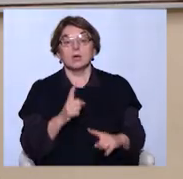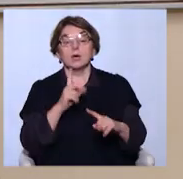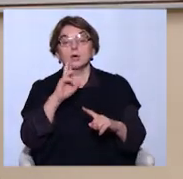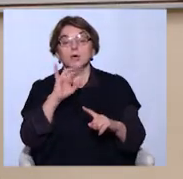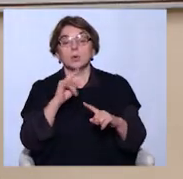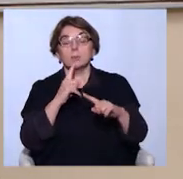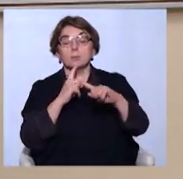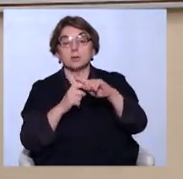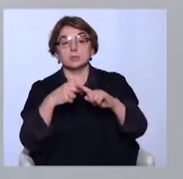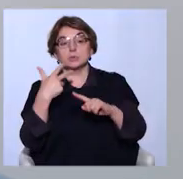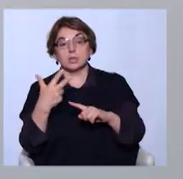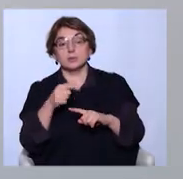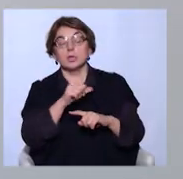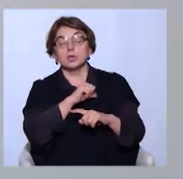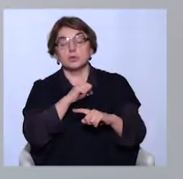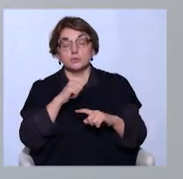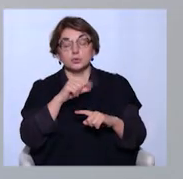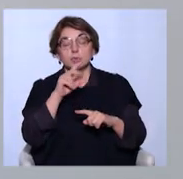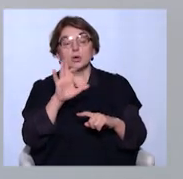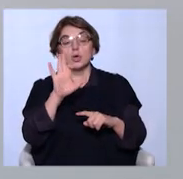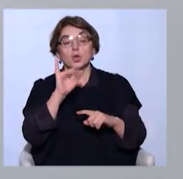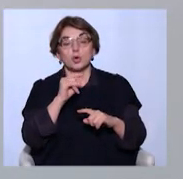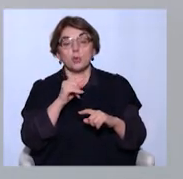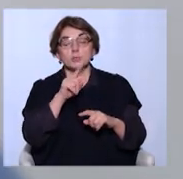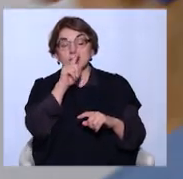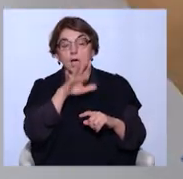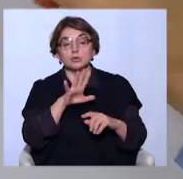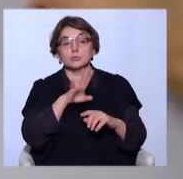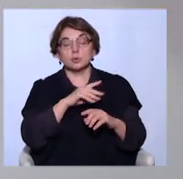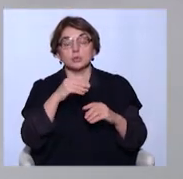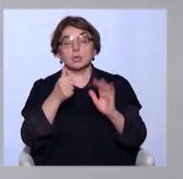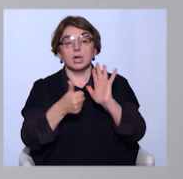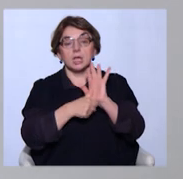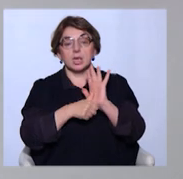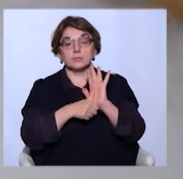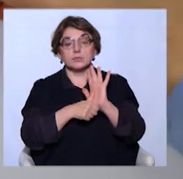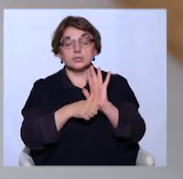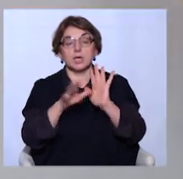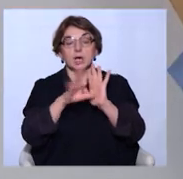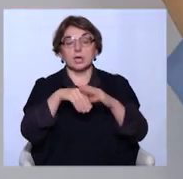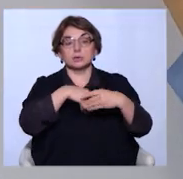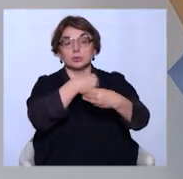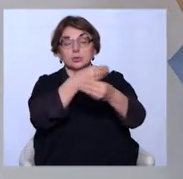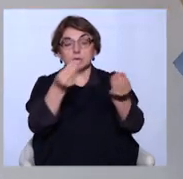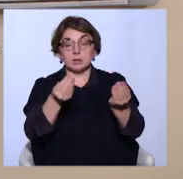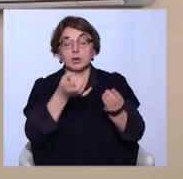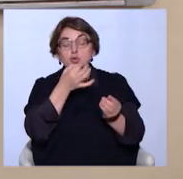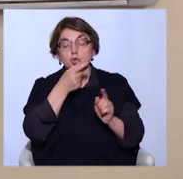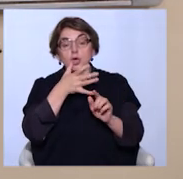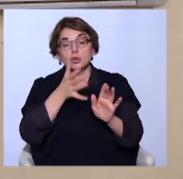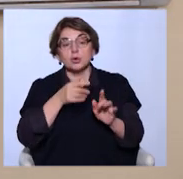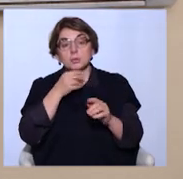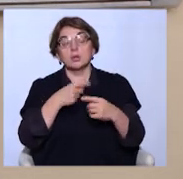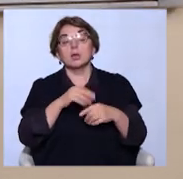ანუ ეს ნიშნავს, რომ ქრომის ატომს ჰქონდა გაცემული 6 ელექტრონი, ხოლო ცოტა ხნის შემდეგ, რეაქციის შემდეგ აქვს გაცემული 3